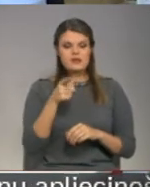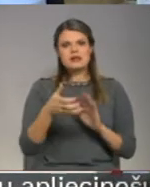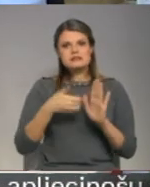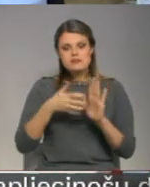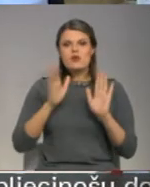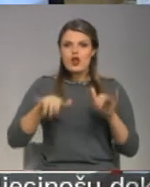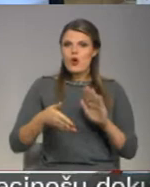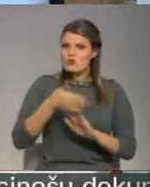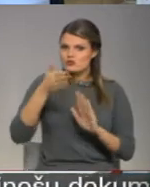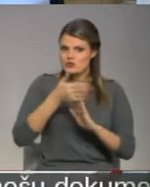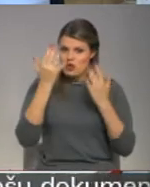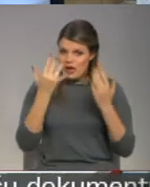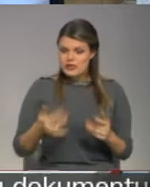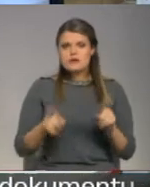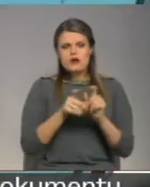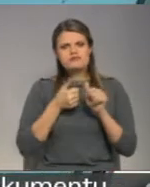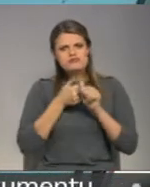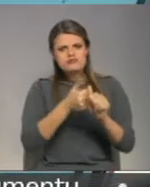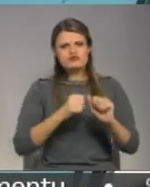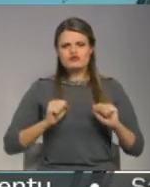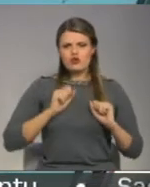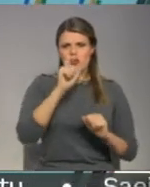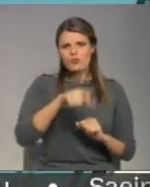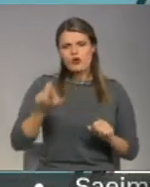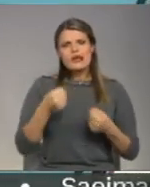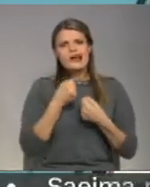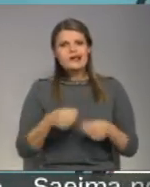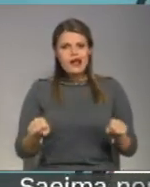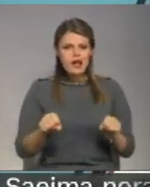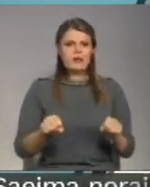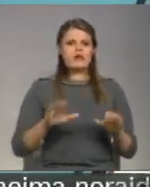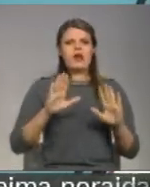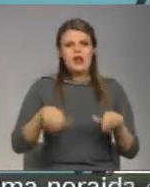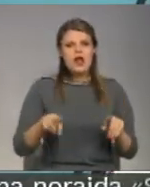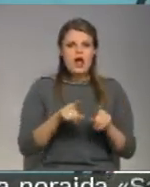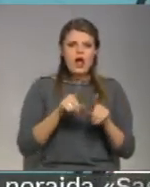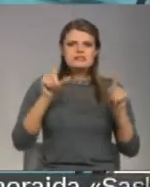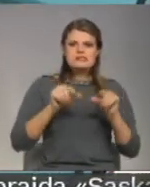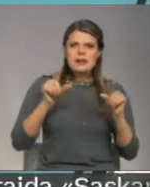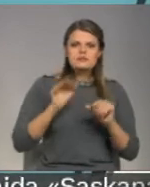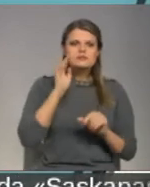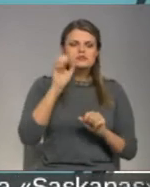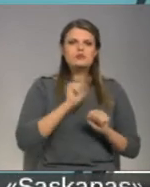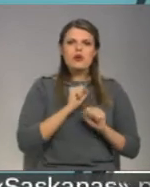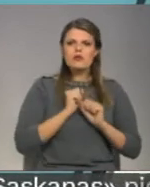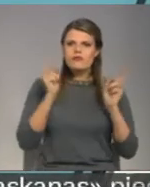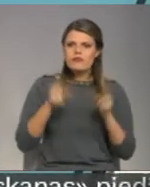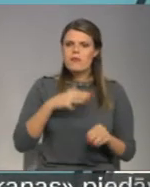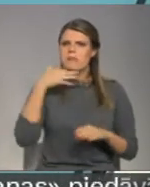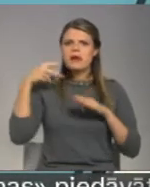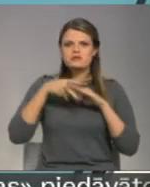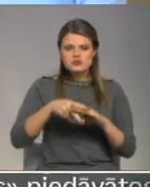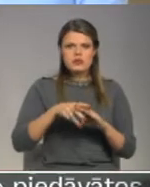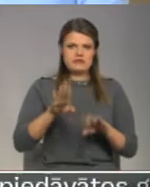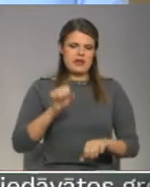rezultātu uzlabošanā, bet arī sekojot līdzi sportista rehabilitācijai vai arī, lai novērstu potenciālās sporta traumas pārslodzes